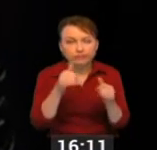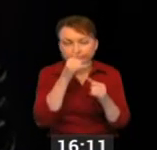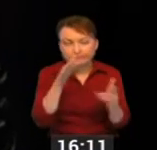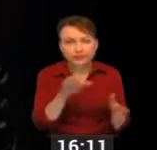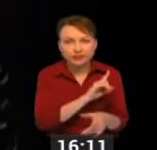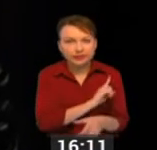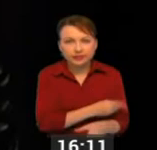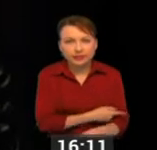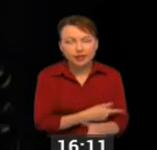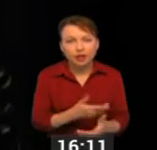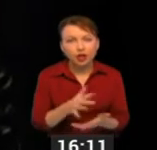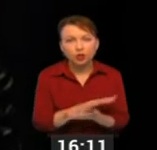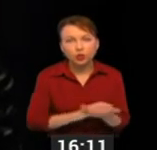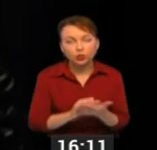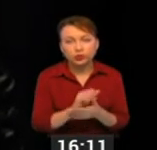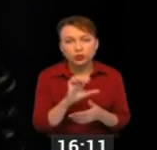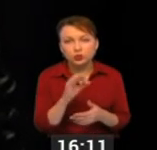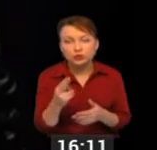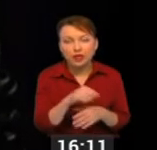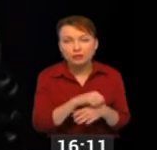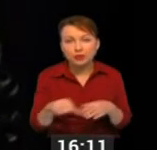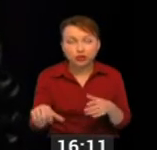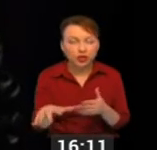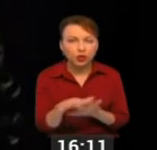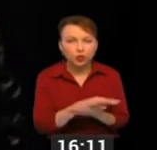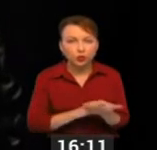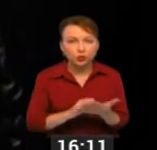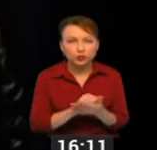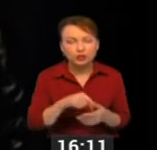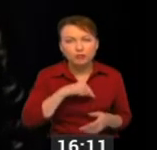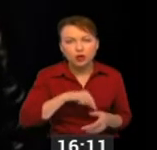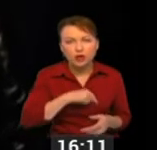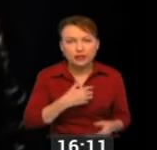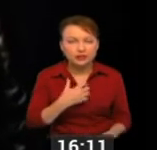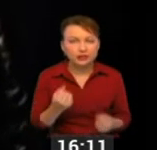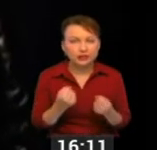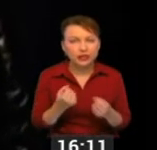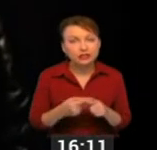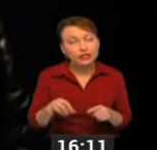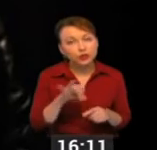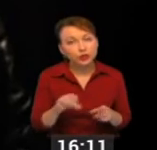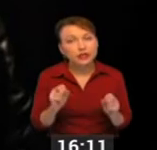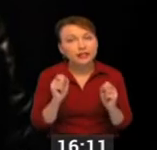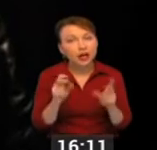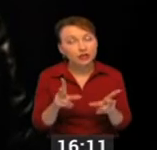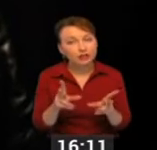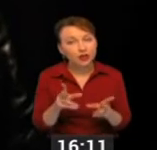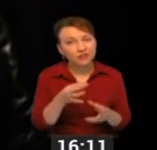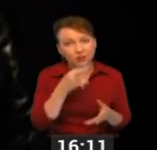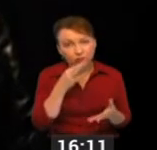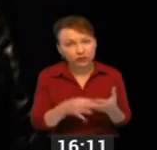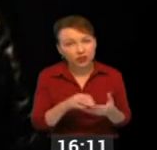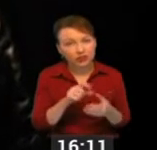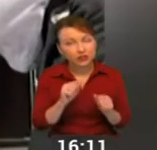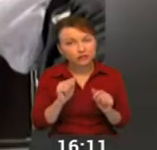сили. Адже коли руйнуються соціальні межі, тоді руйнується і моральна стійкість. Це історія про те, як відповідальність за